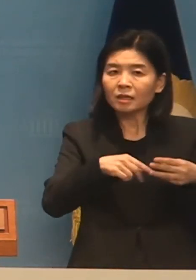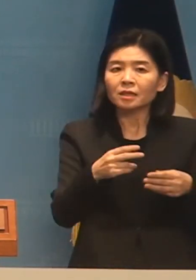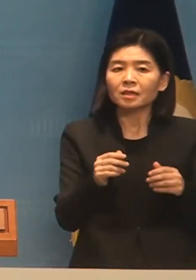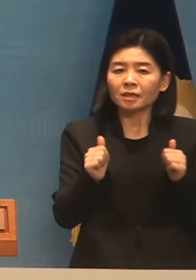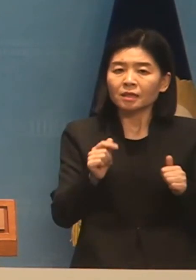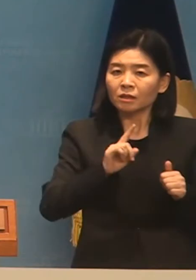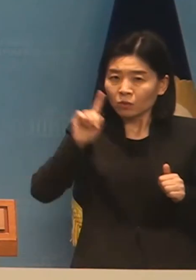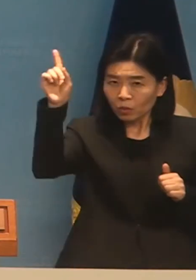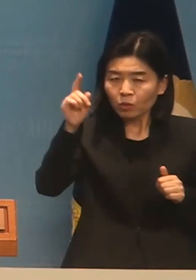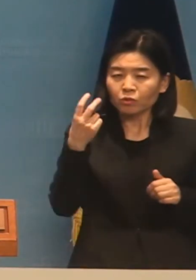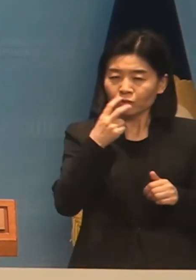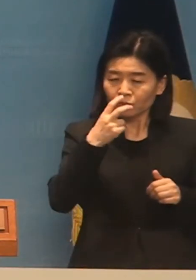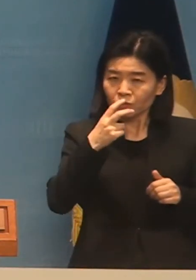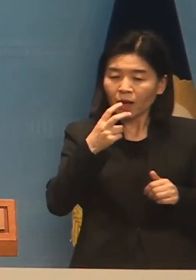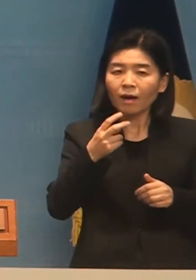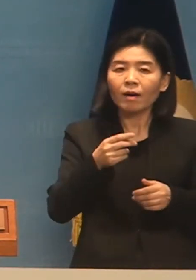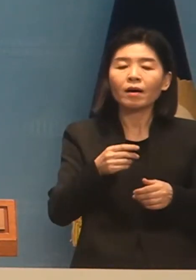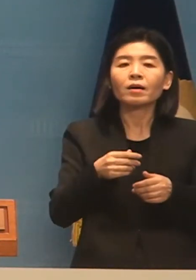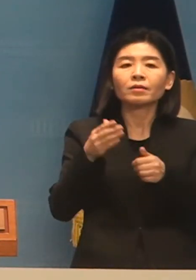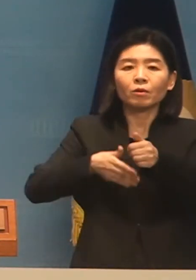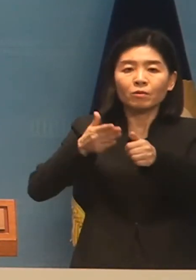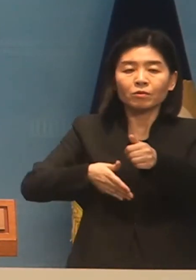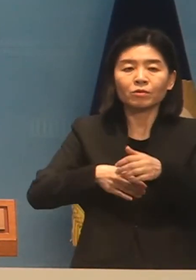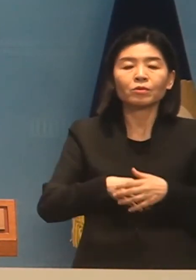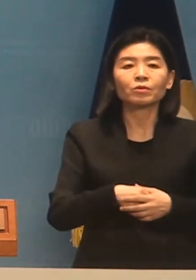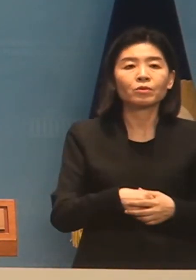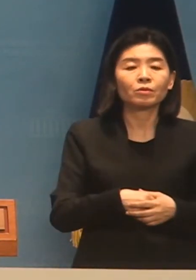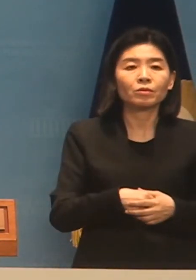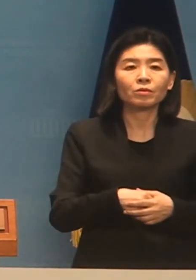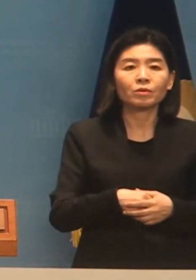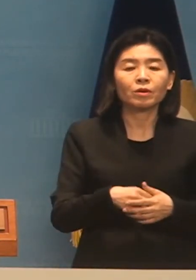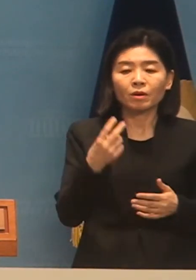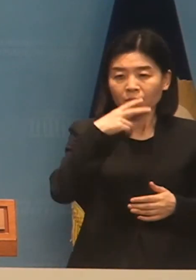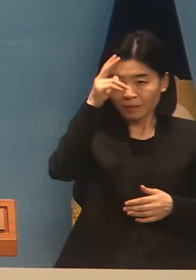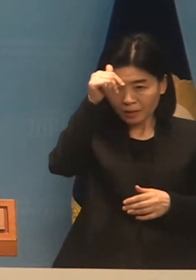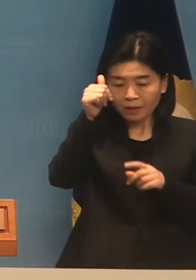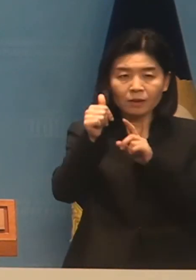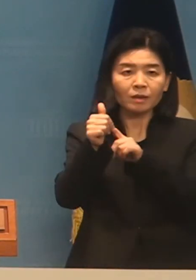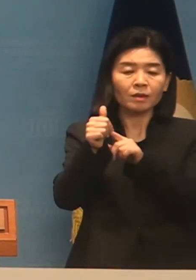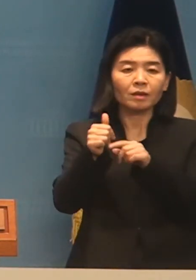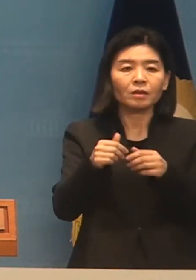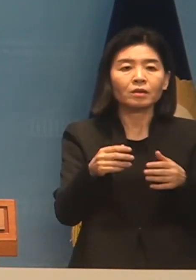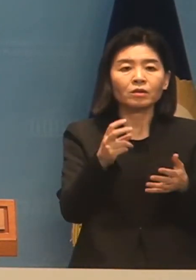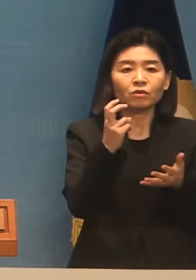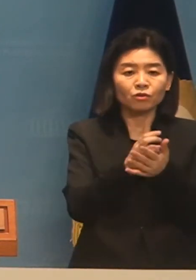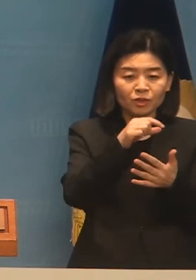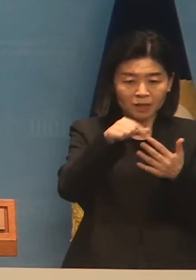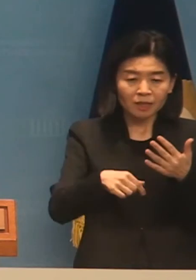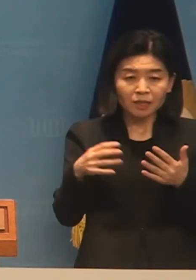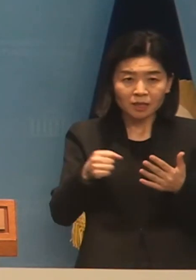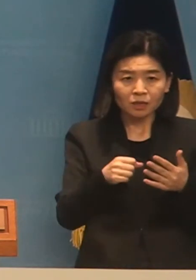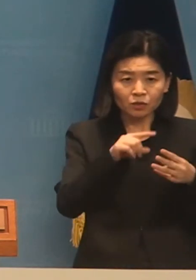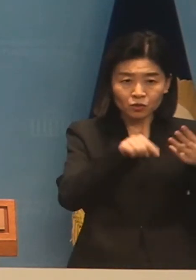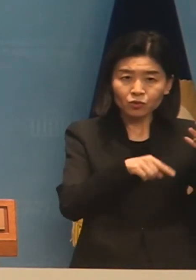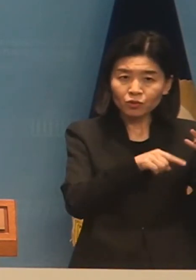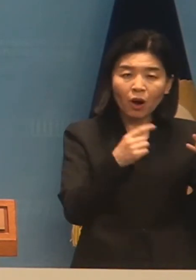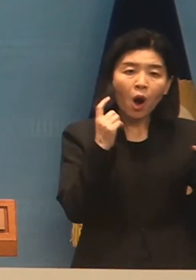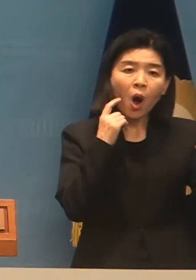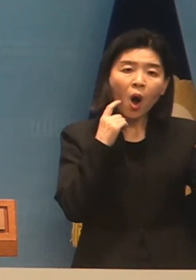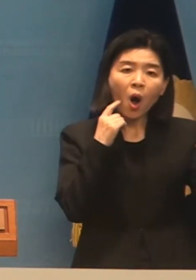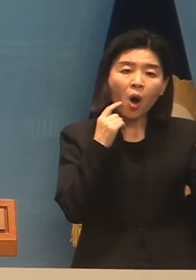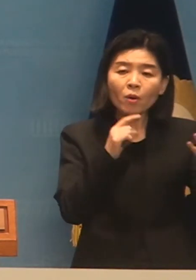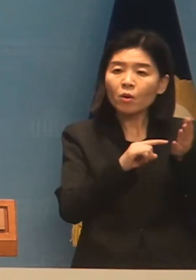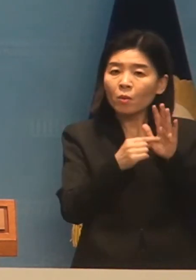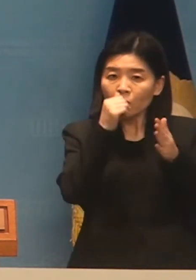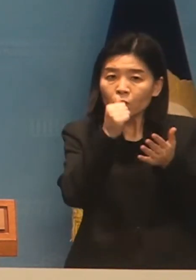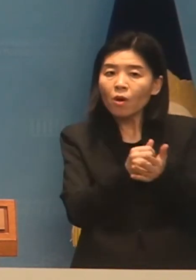기소 촉구 기자회견문을 낭독하도록 하겠습니다. 검찰은 검찰 규칙 가지고 윤석열 허위사실